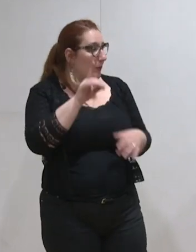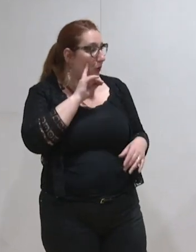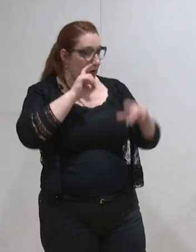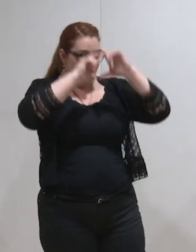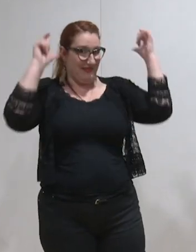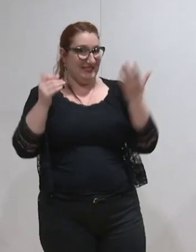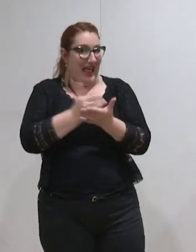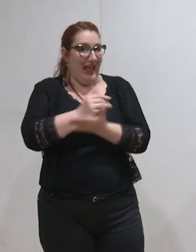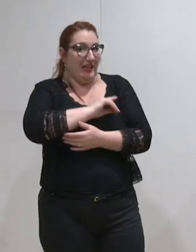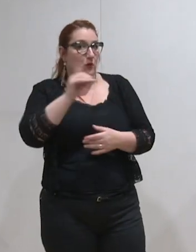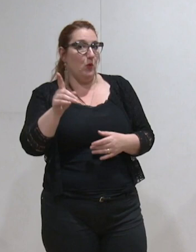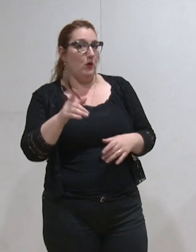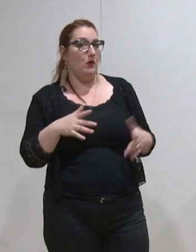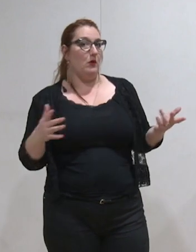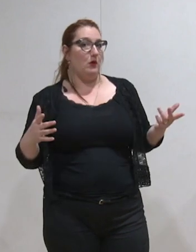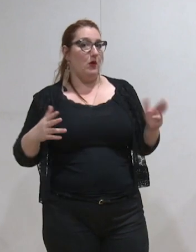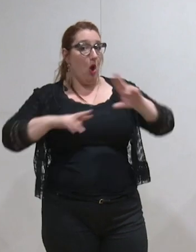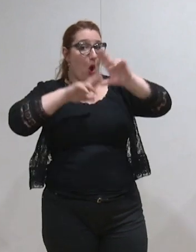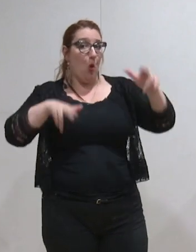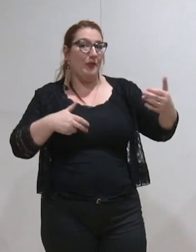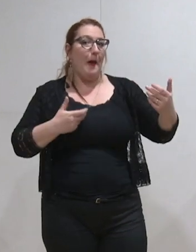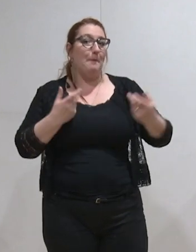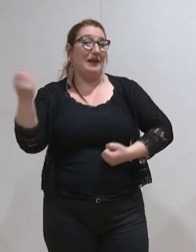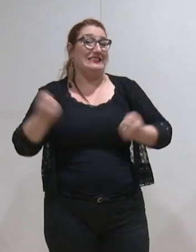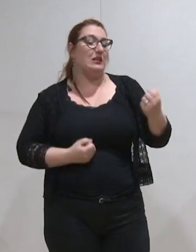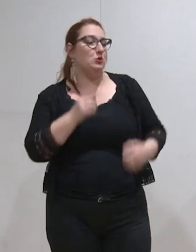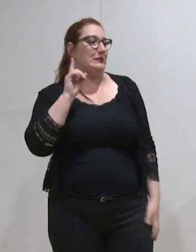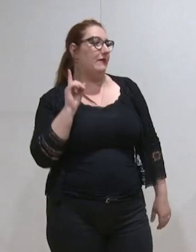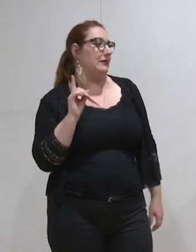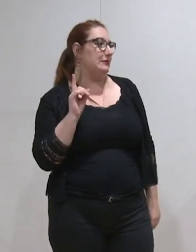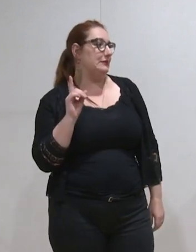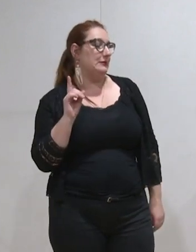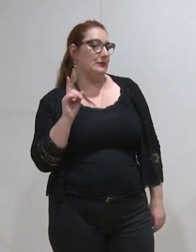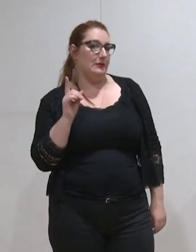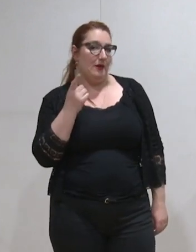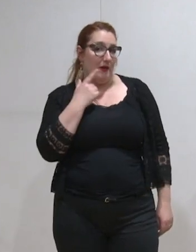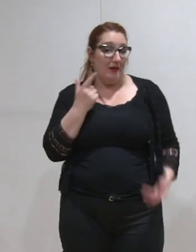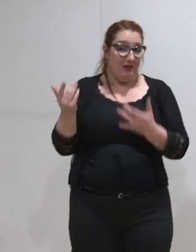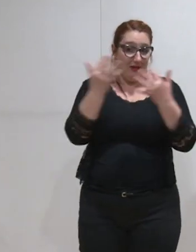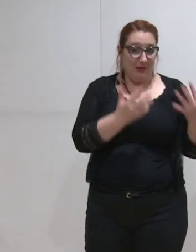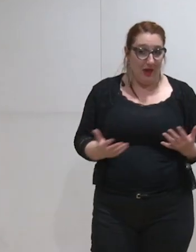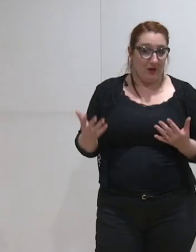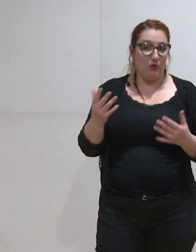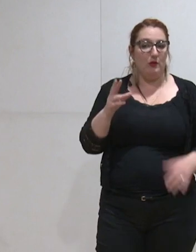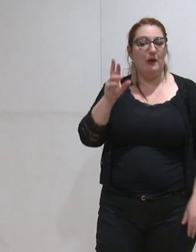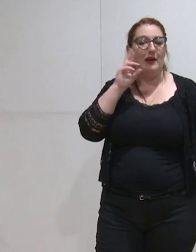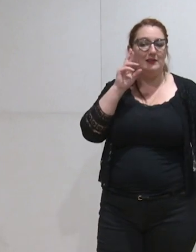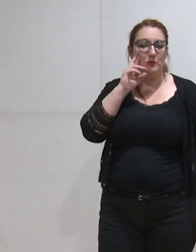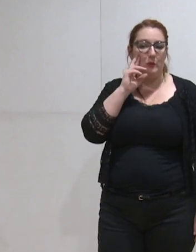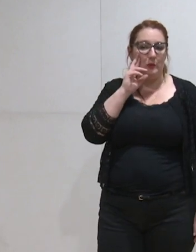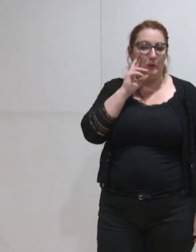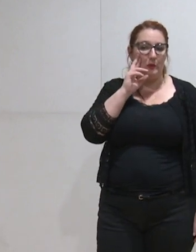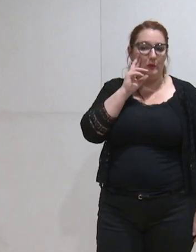n'était pas salarié elle était rémunérée à travers un contrat de prestation de service et donc si vous en tenez compte vous avez raison on n'est pas à